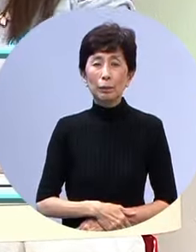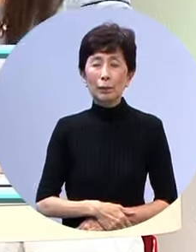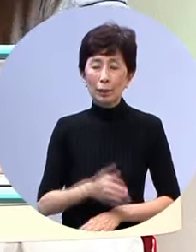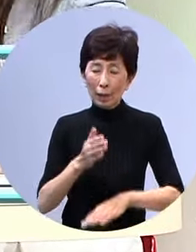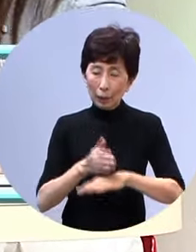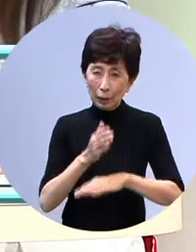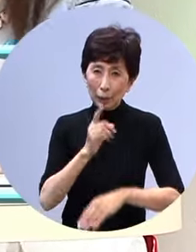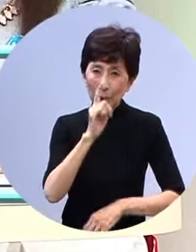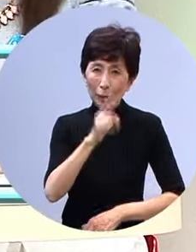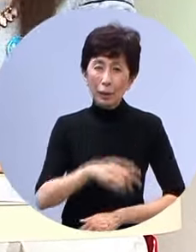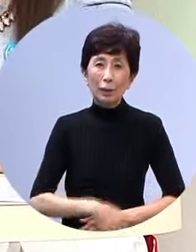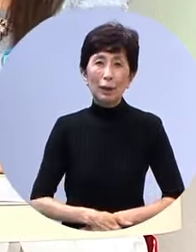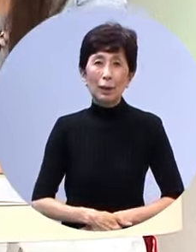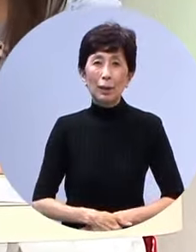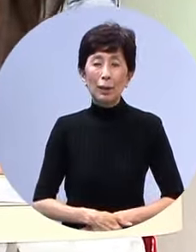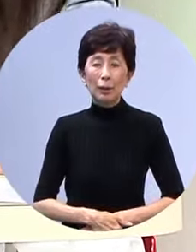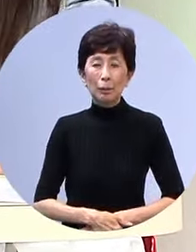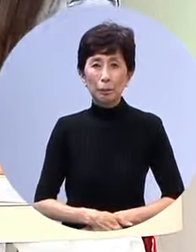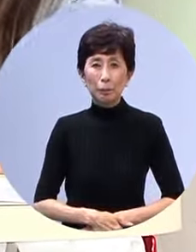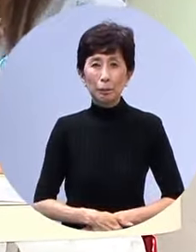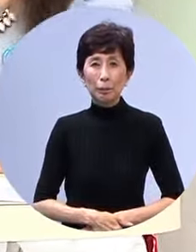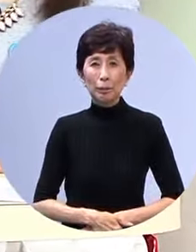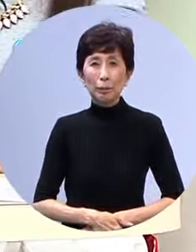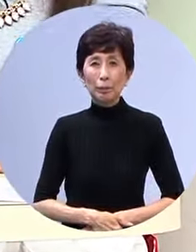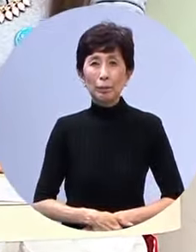どうもありがとうございました。 ありがとうございました。